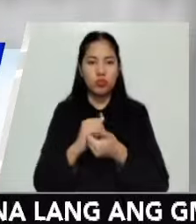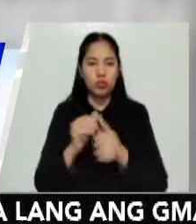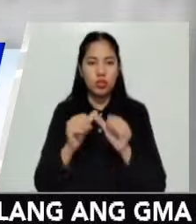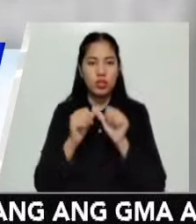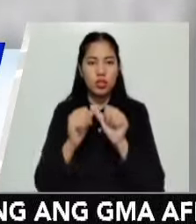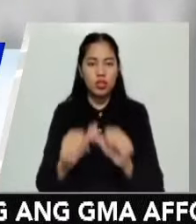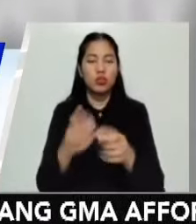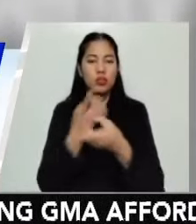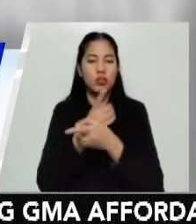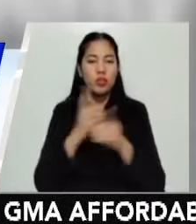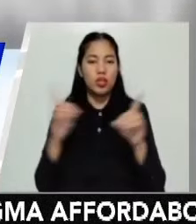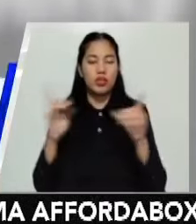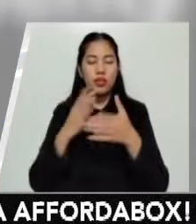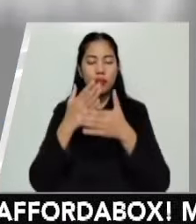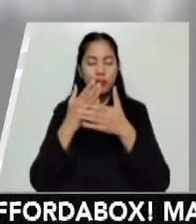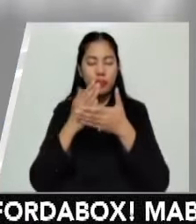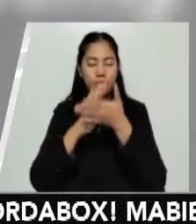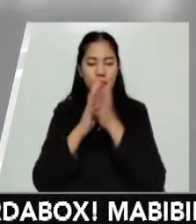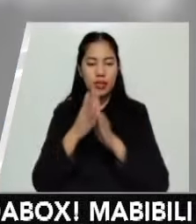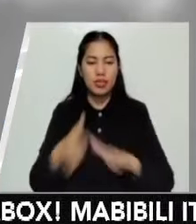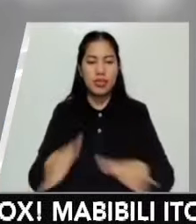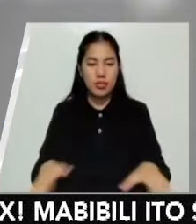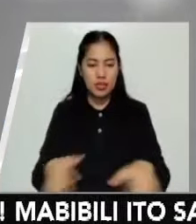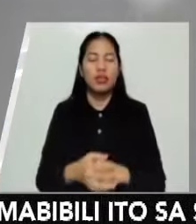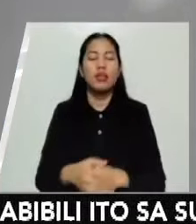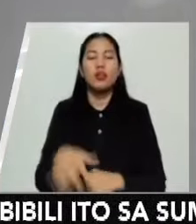at kasaganaan sa rehiyon.